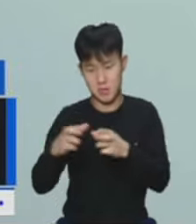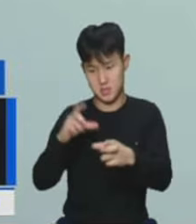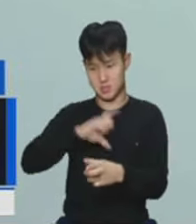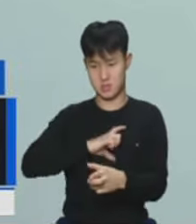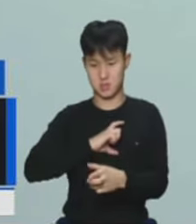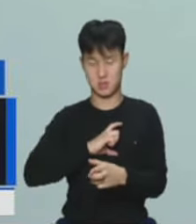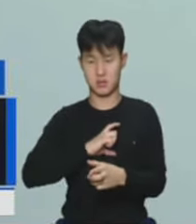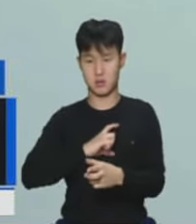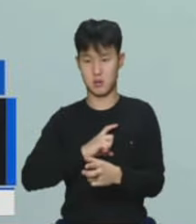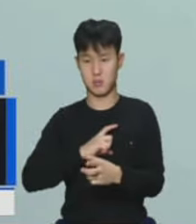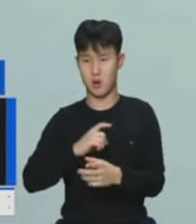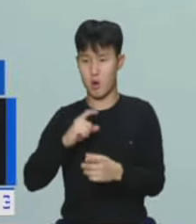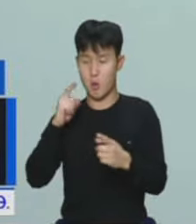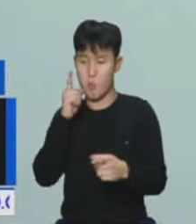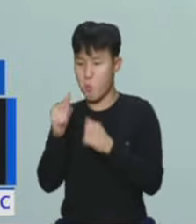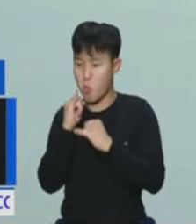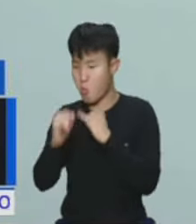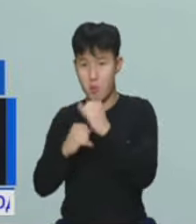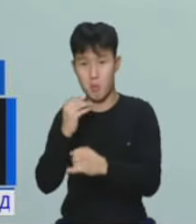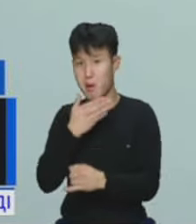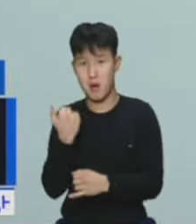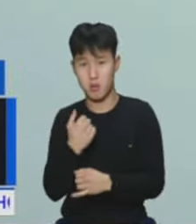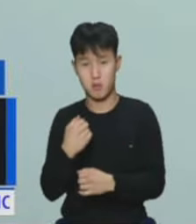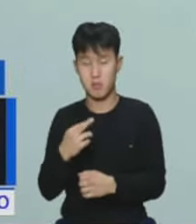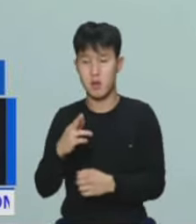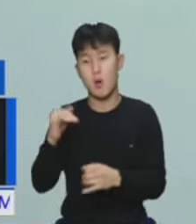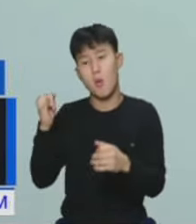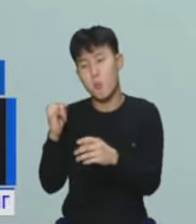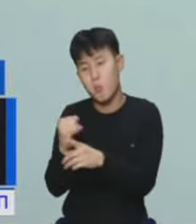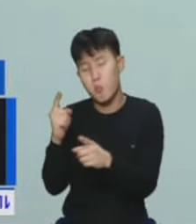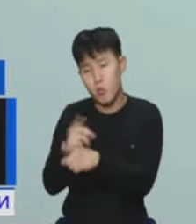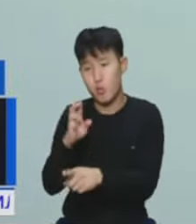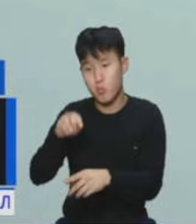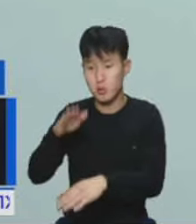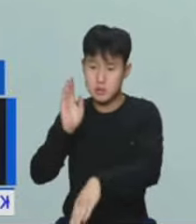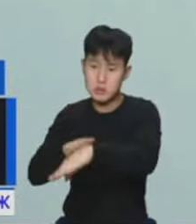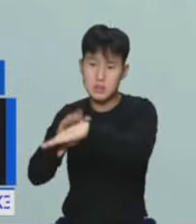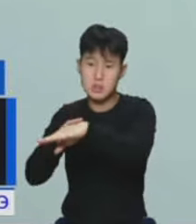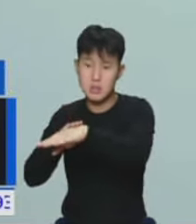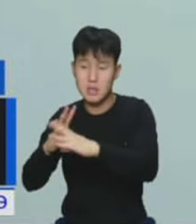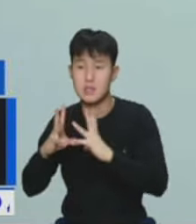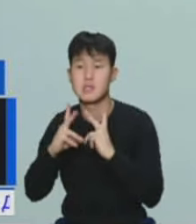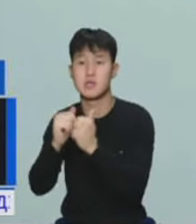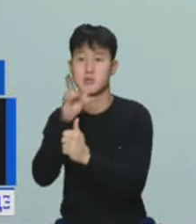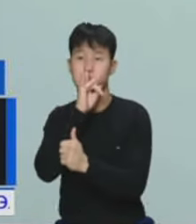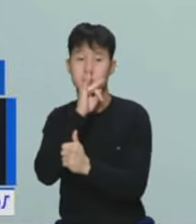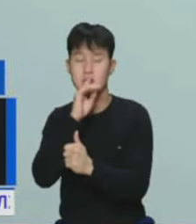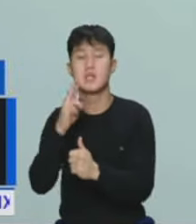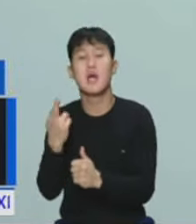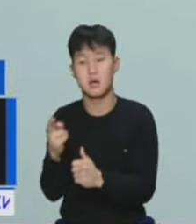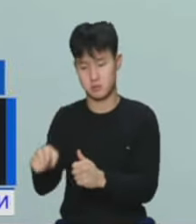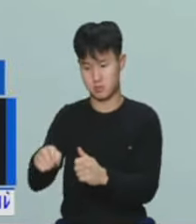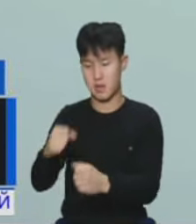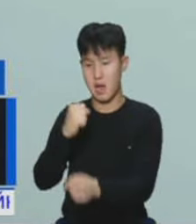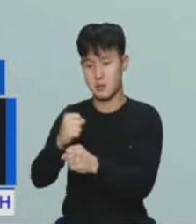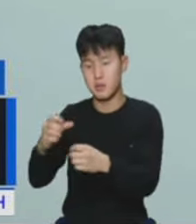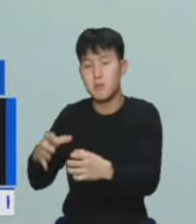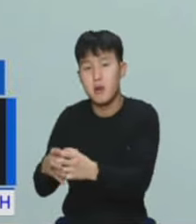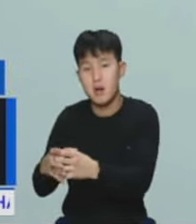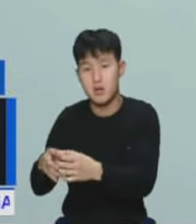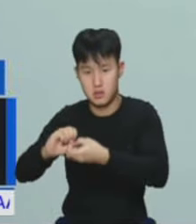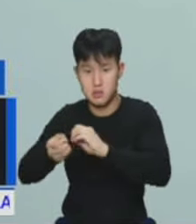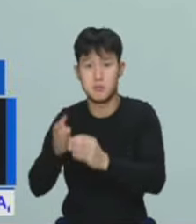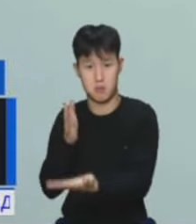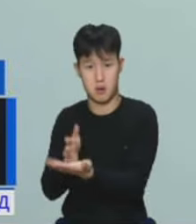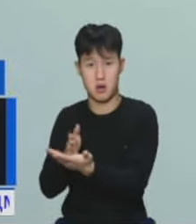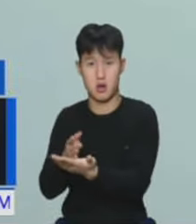тэрийн засаг залрууд дэмжих яаж дэмжих вэ? Яг л тэд ажлын байр бий болгодог. Тэгэхээр том хулгайч нараа хаацаалах